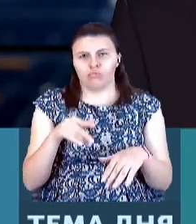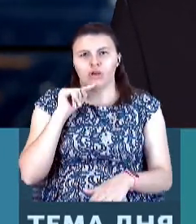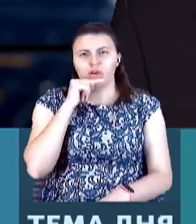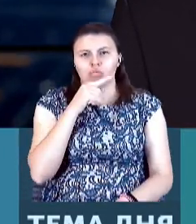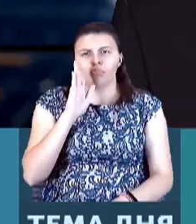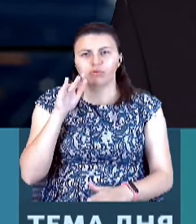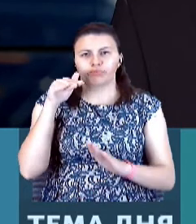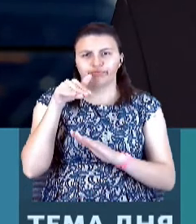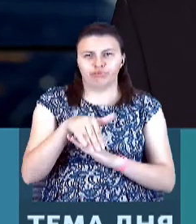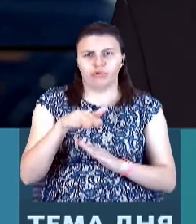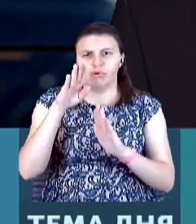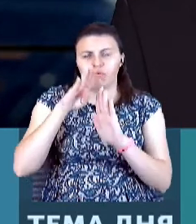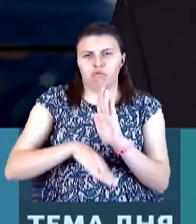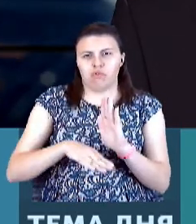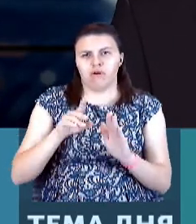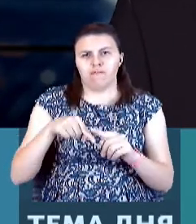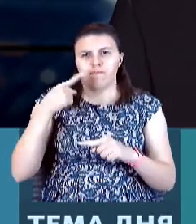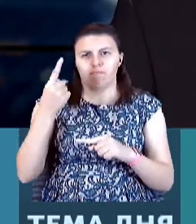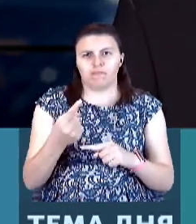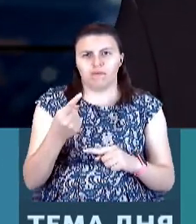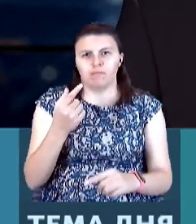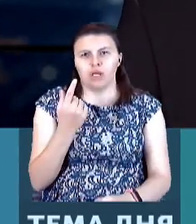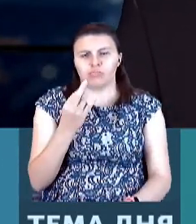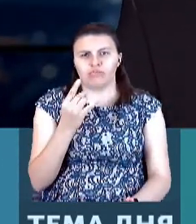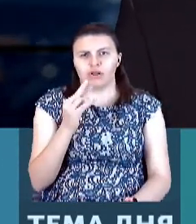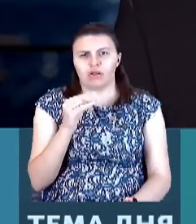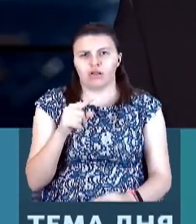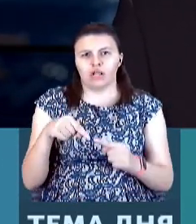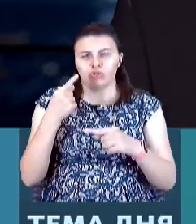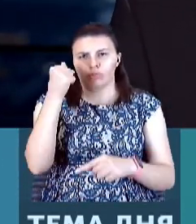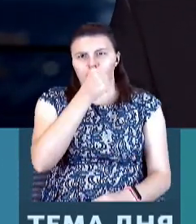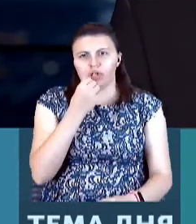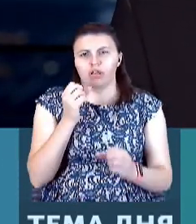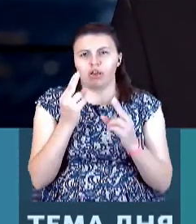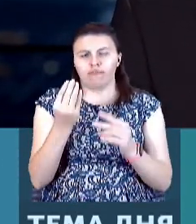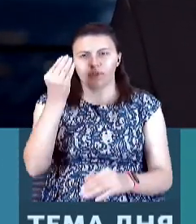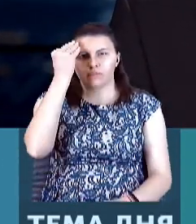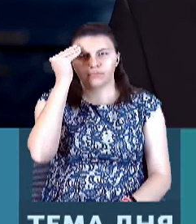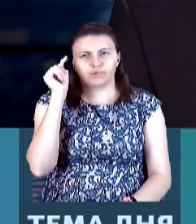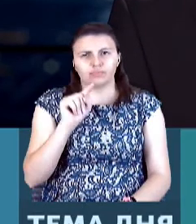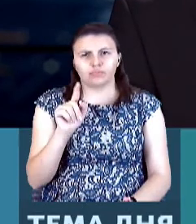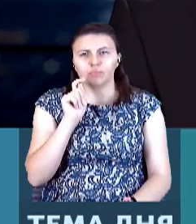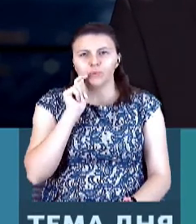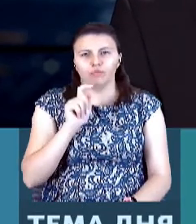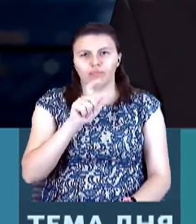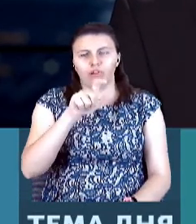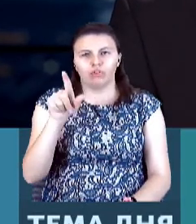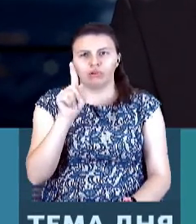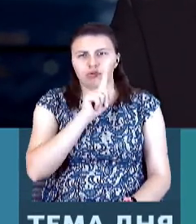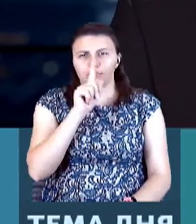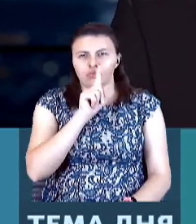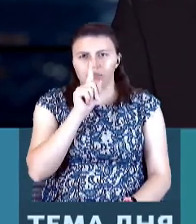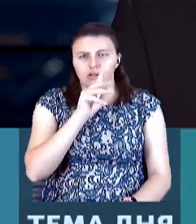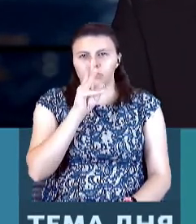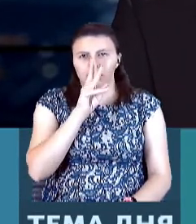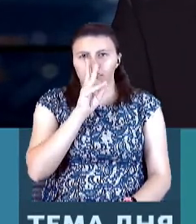падати і в першому кварталі наступного року. Як ви вважаєте, те, що українці, які отримують мінімальну плату,